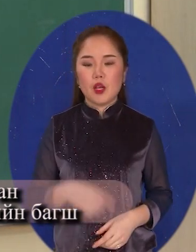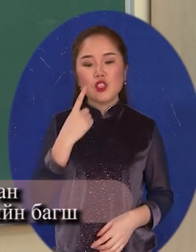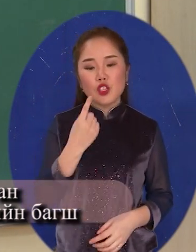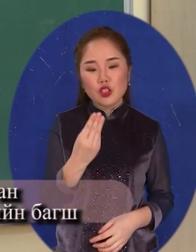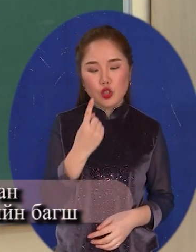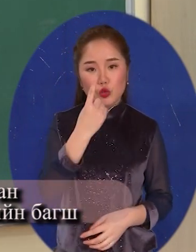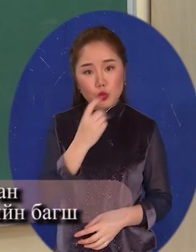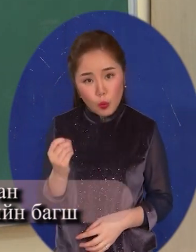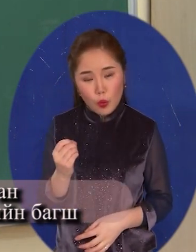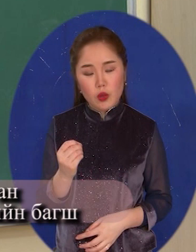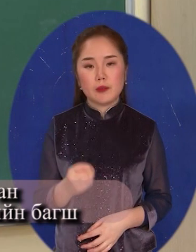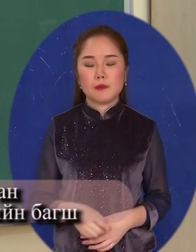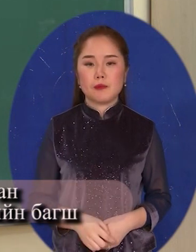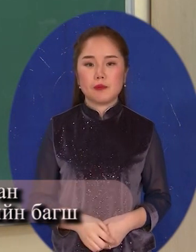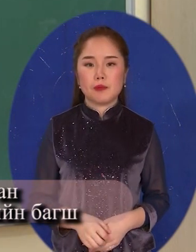Мұнан біз